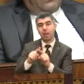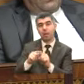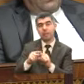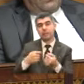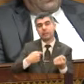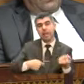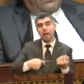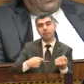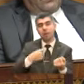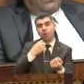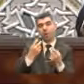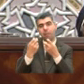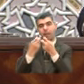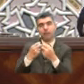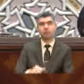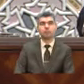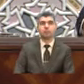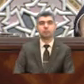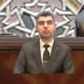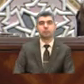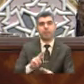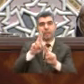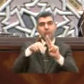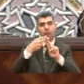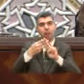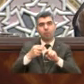وشكرا. جوابكم سيد الوزير.